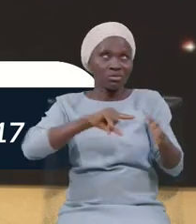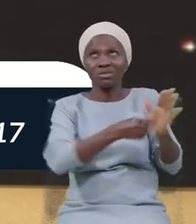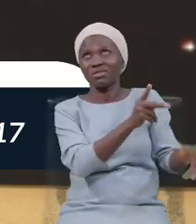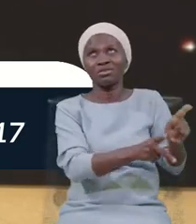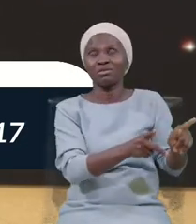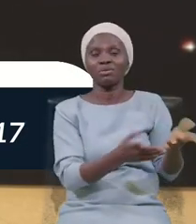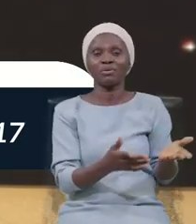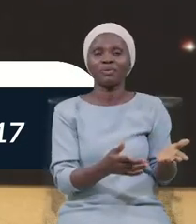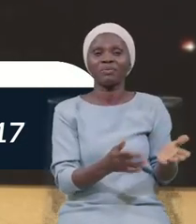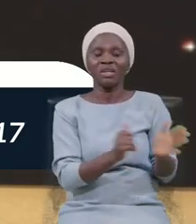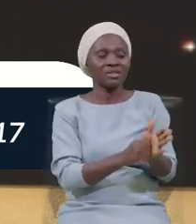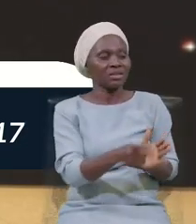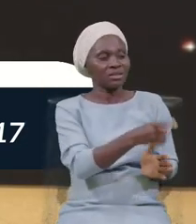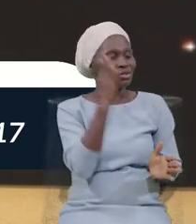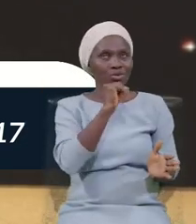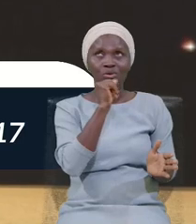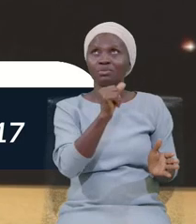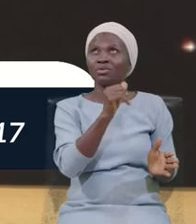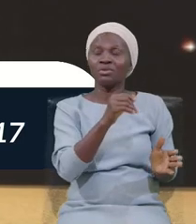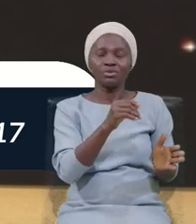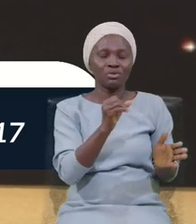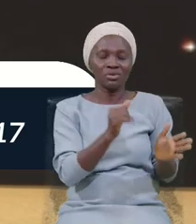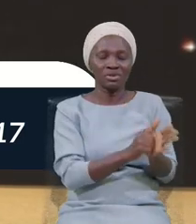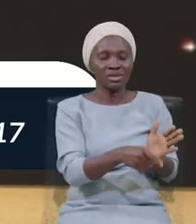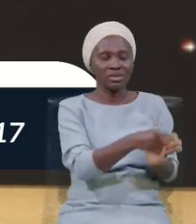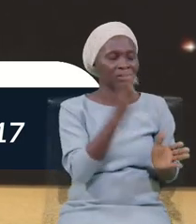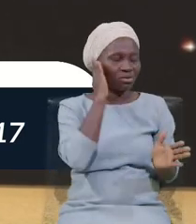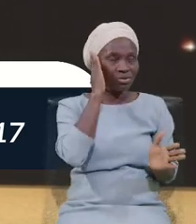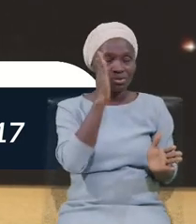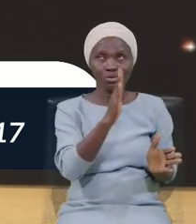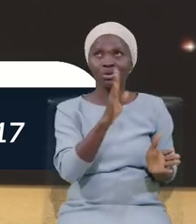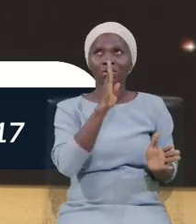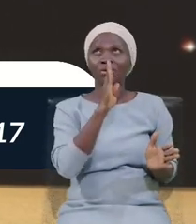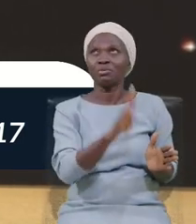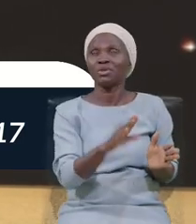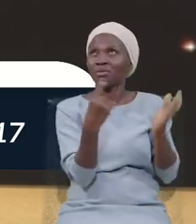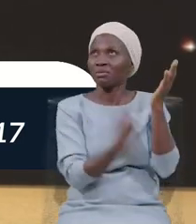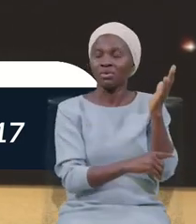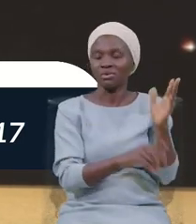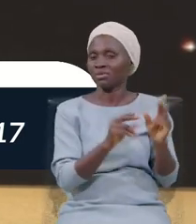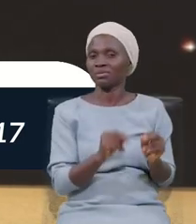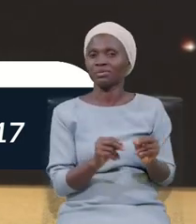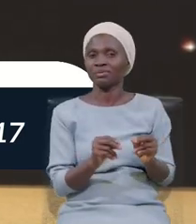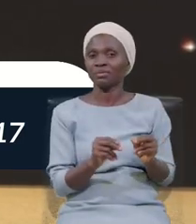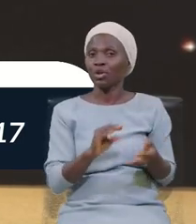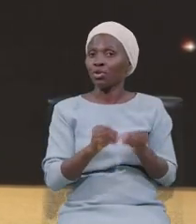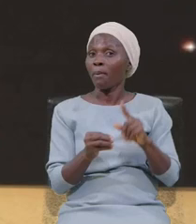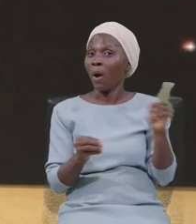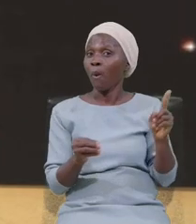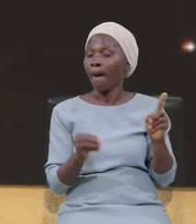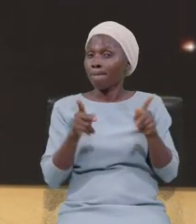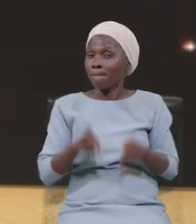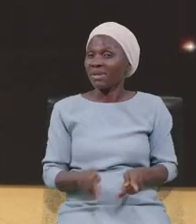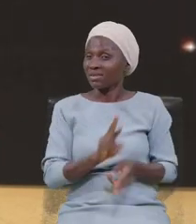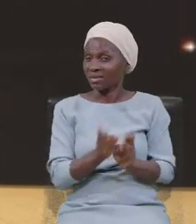plaie parmi ton peuple. Numéro 1, la repentance personnelle. Vous devez prendre cela au